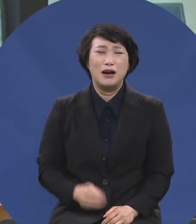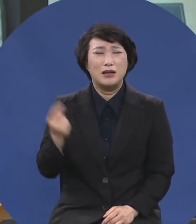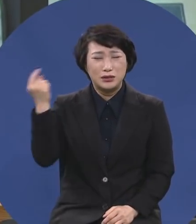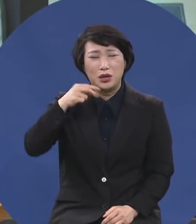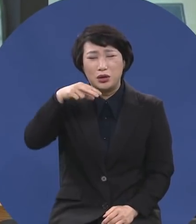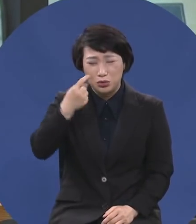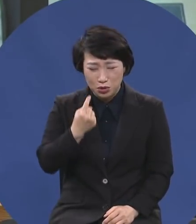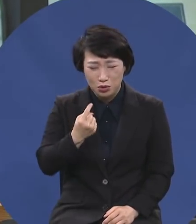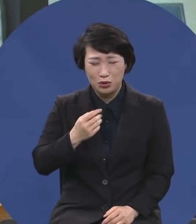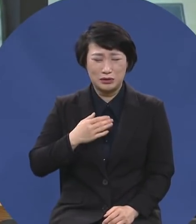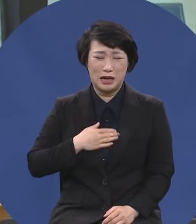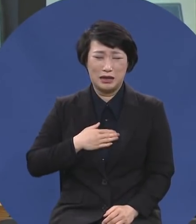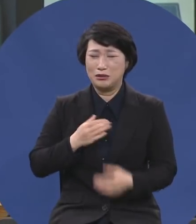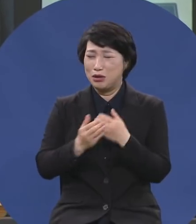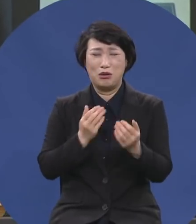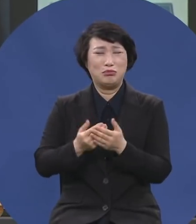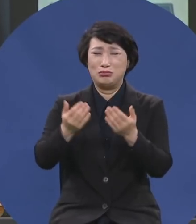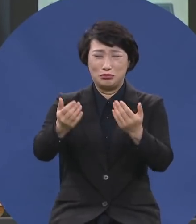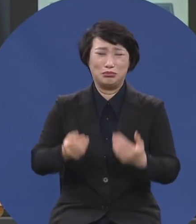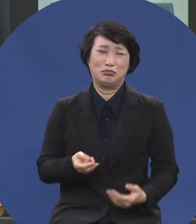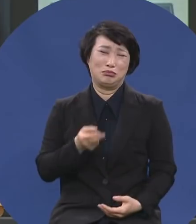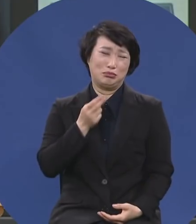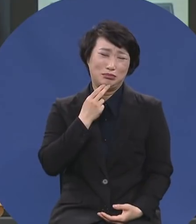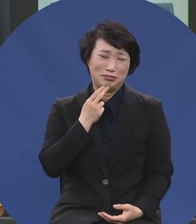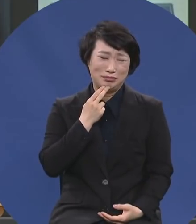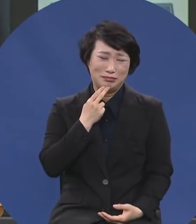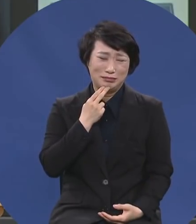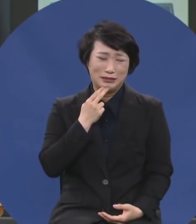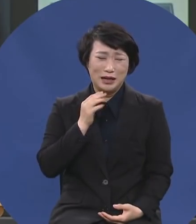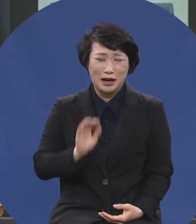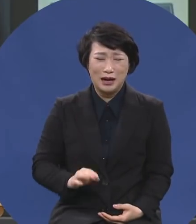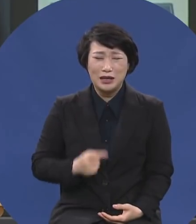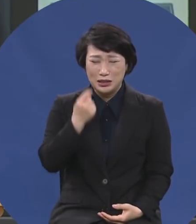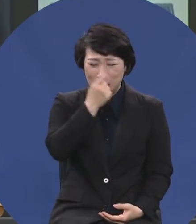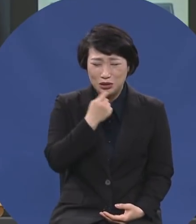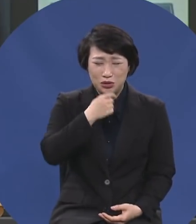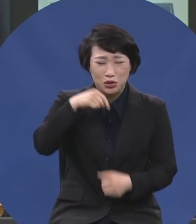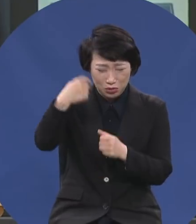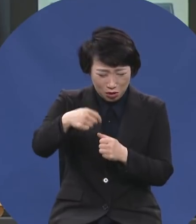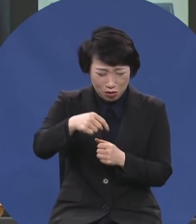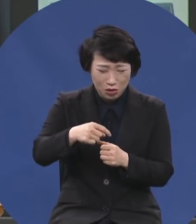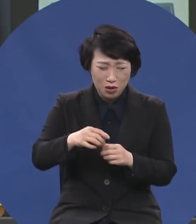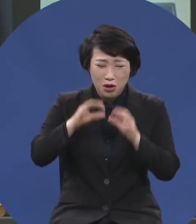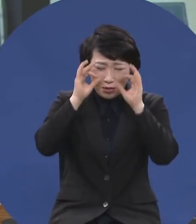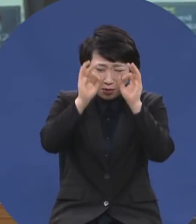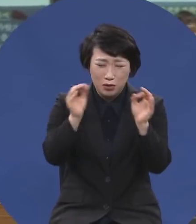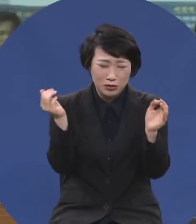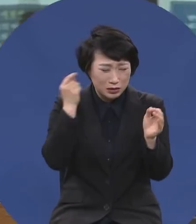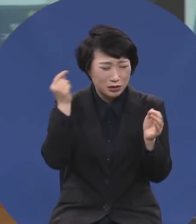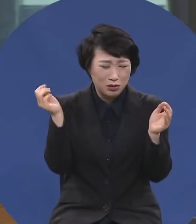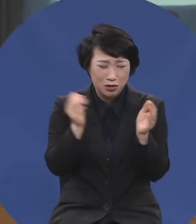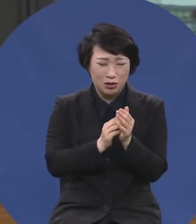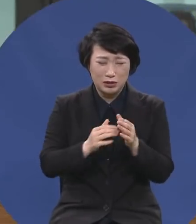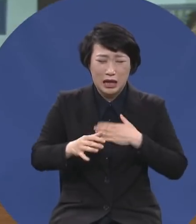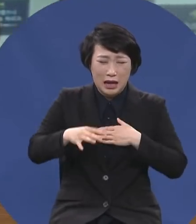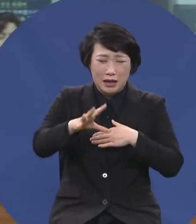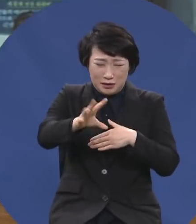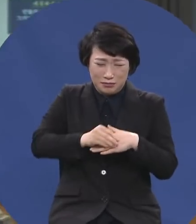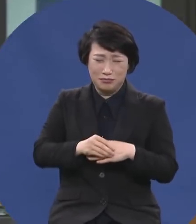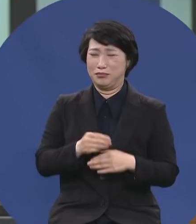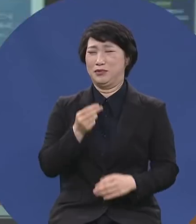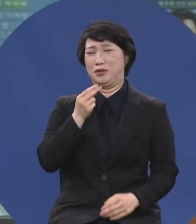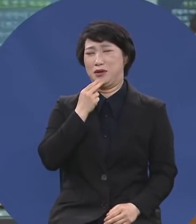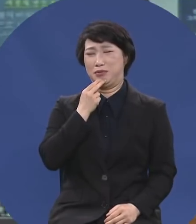들었다고 할지라도 경험할 수도 없고, 이성적 교육으로 들을 뿐 내 것으로 삼을 수